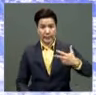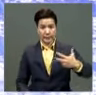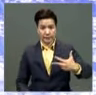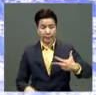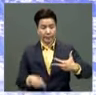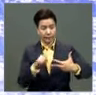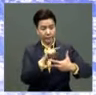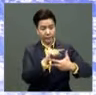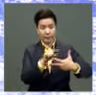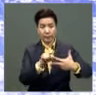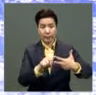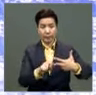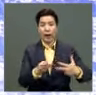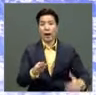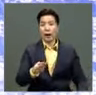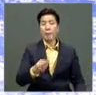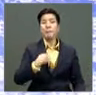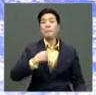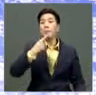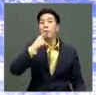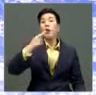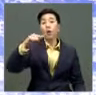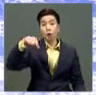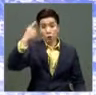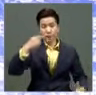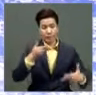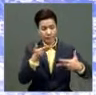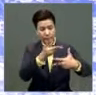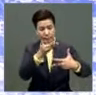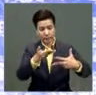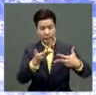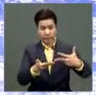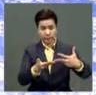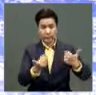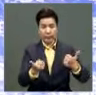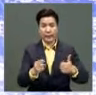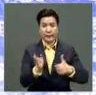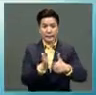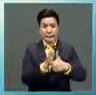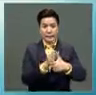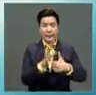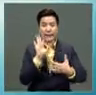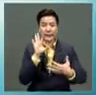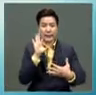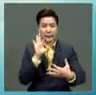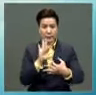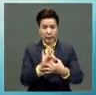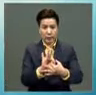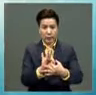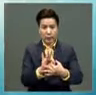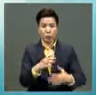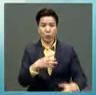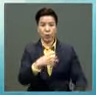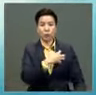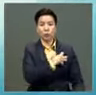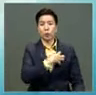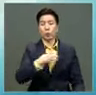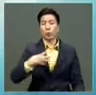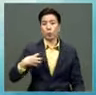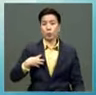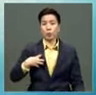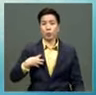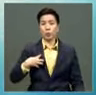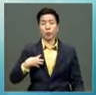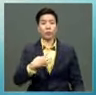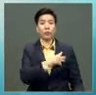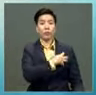ได้เผื่อจะได้บอกไปก่อนนะครับว่าอันที่1ที่เกี่ยวข้องกับเรื่องของทางการทูตเร